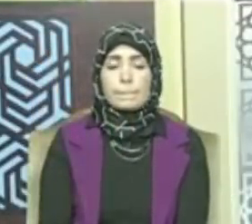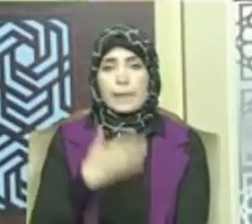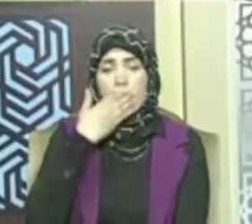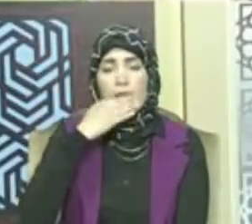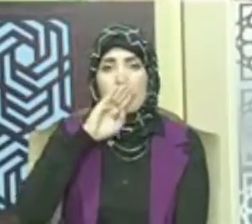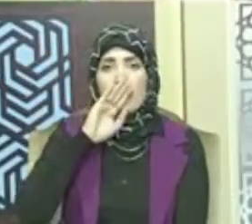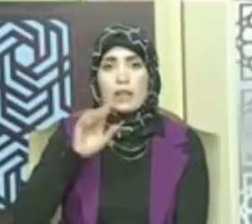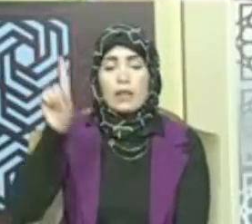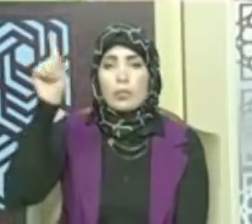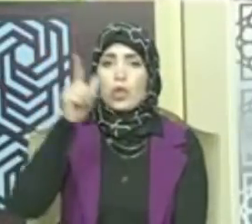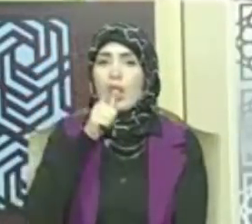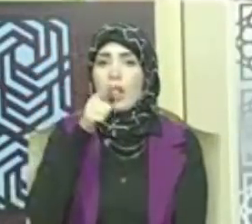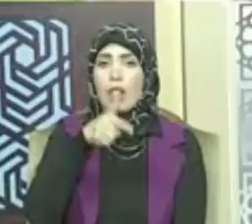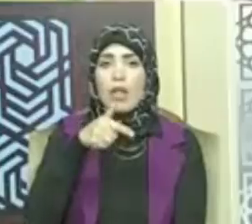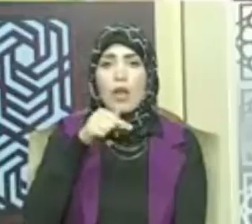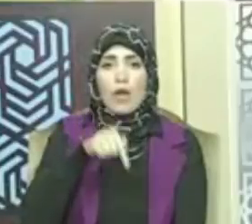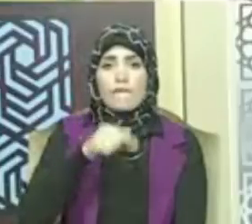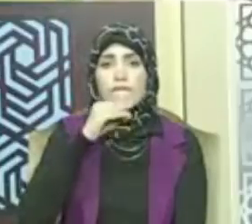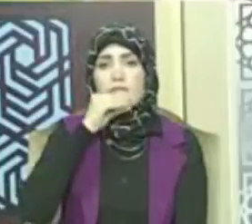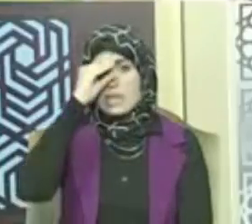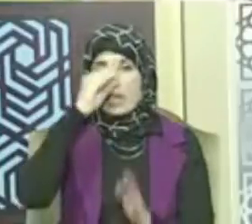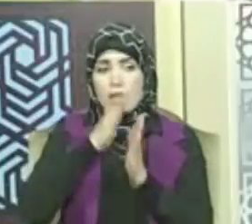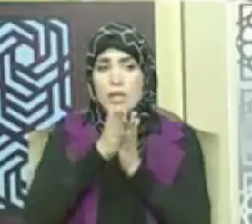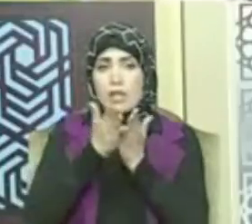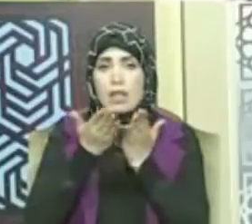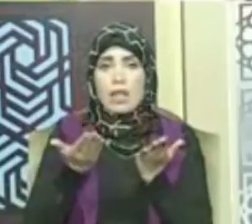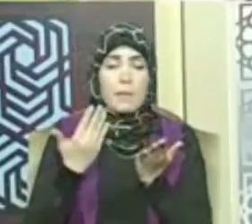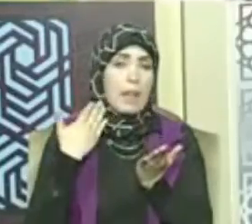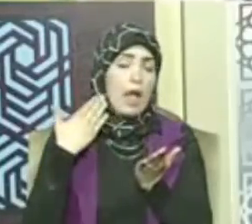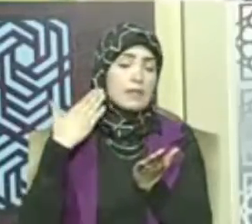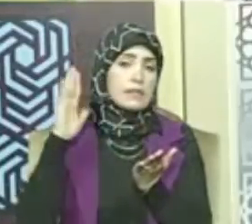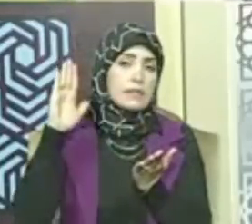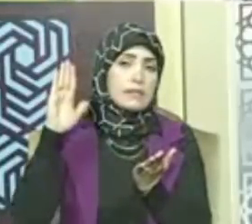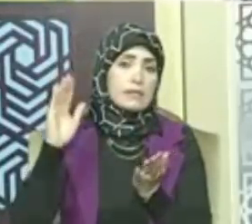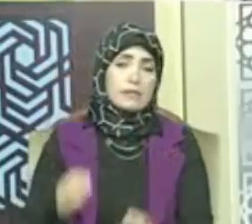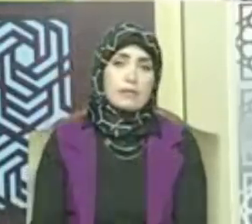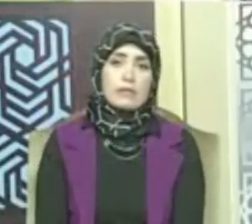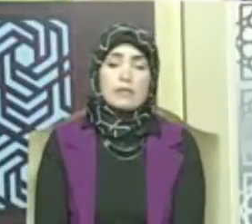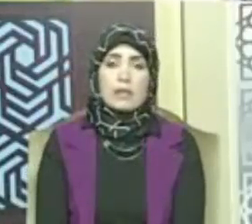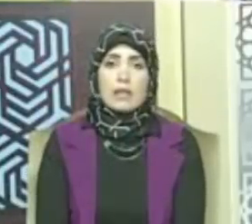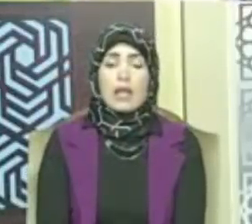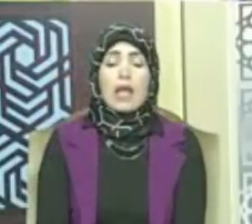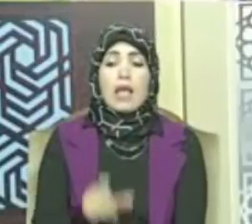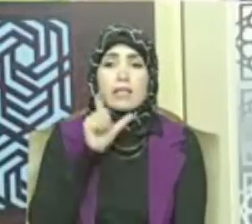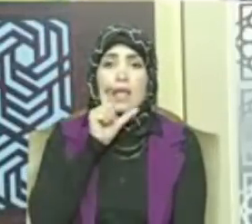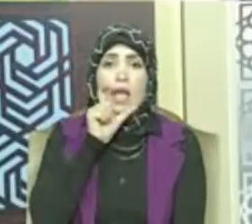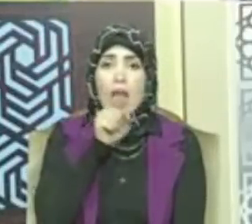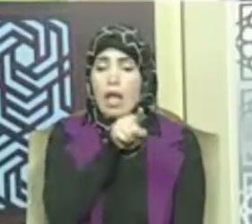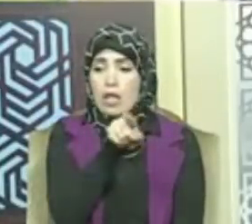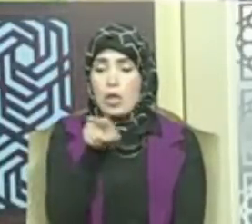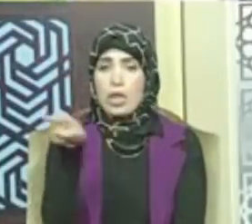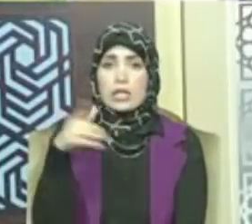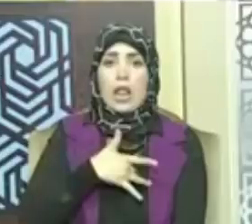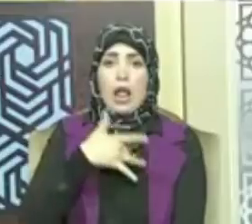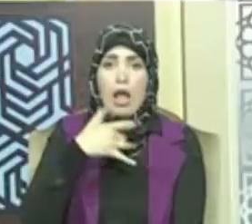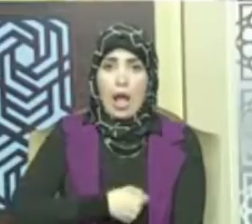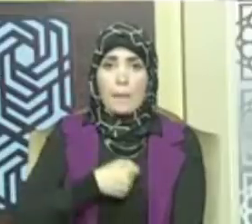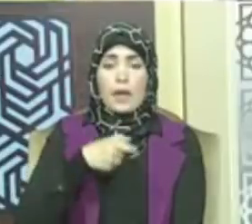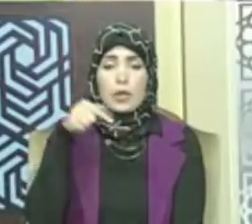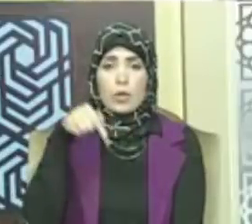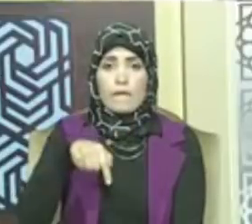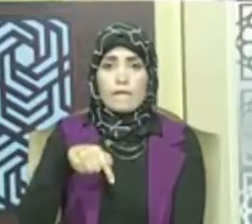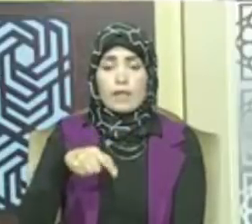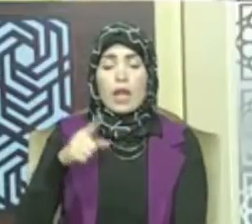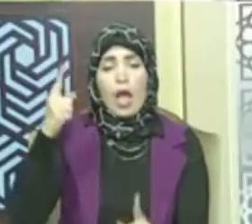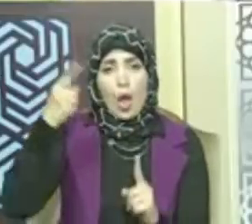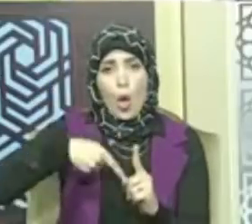الحمد لله القائل في كتابه العزيز: يا أيها الذين آمنوا